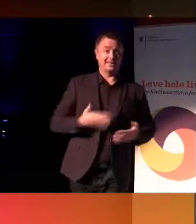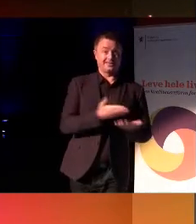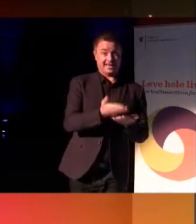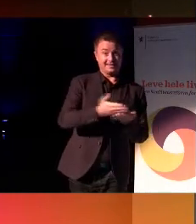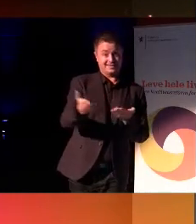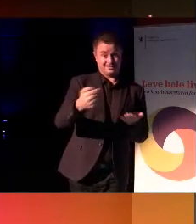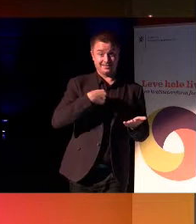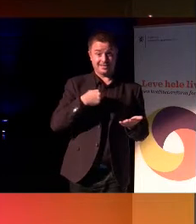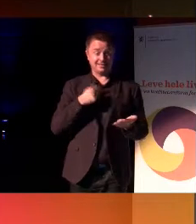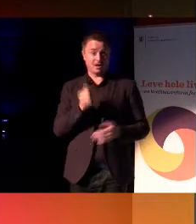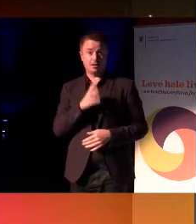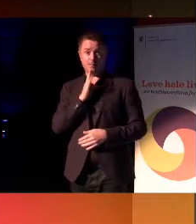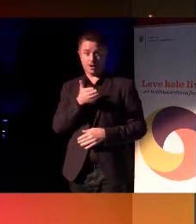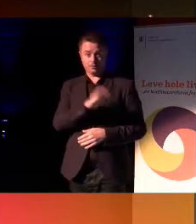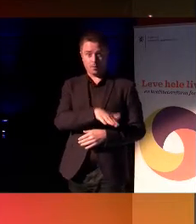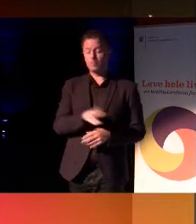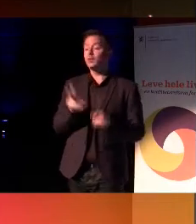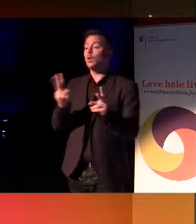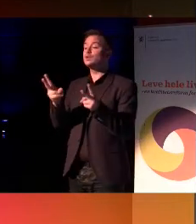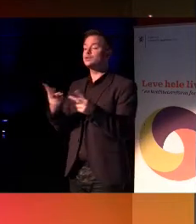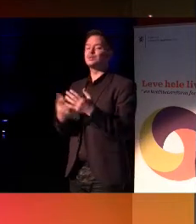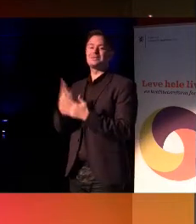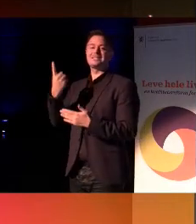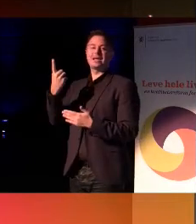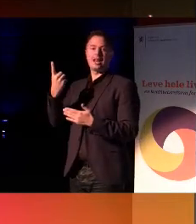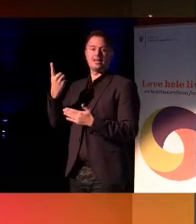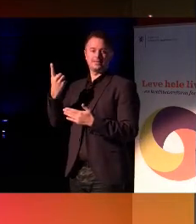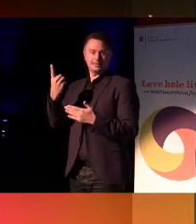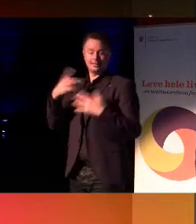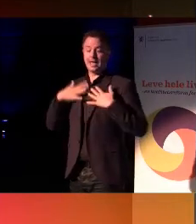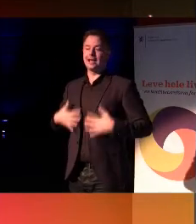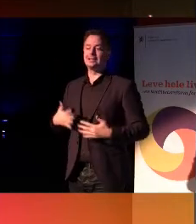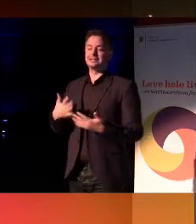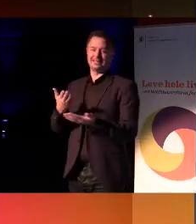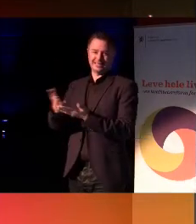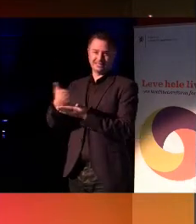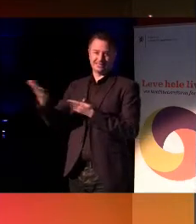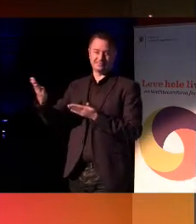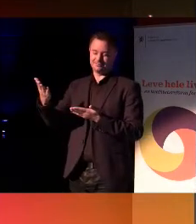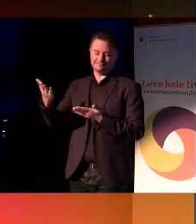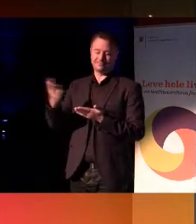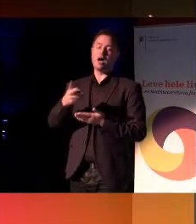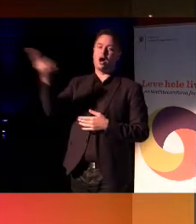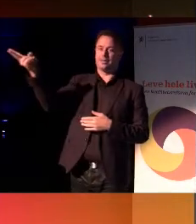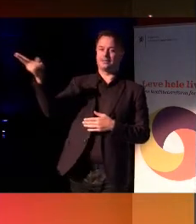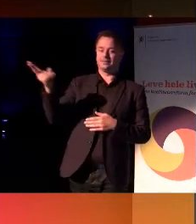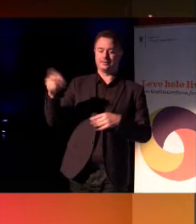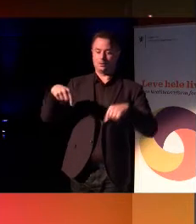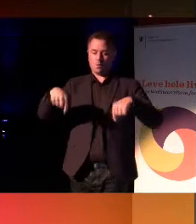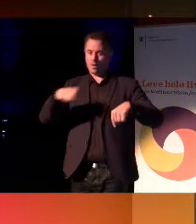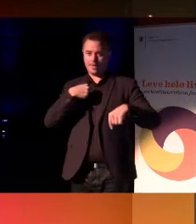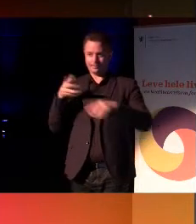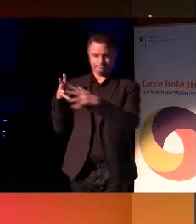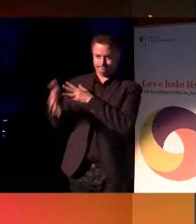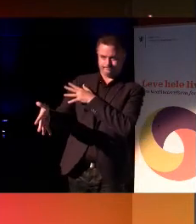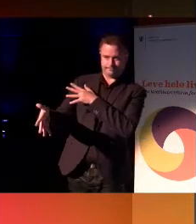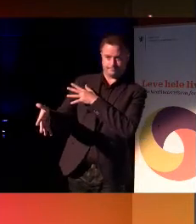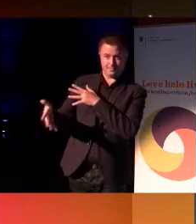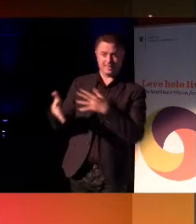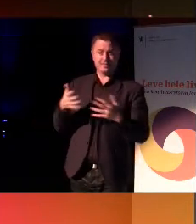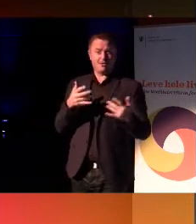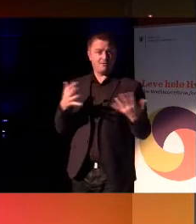i spesialisthelsetjenesten. Det er et annet foredrag. Det jeg har valgt ut, som er særlig viktig, det handler om